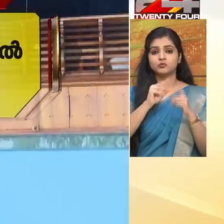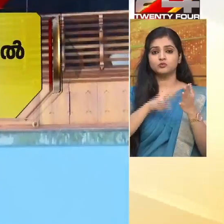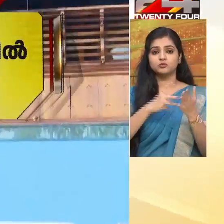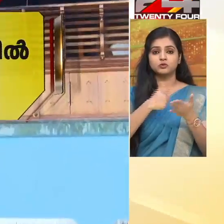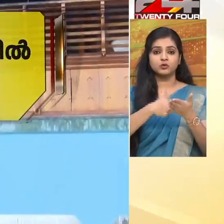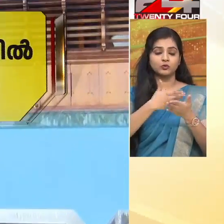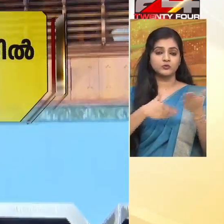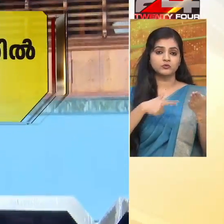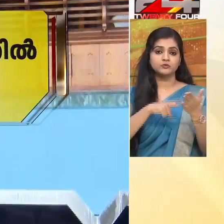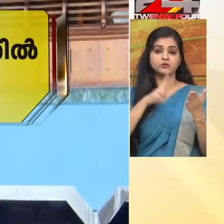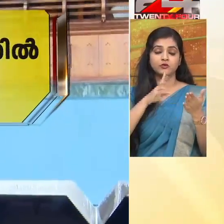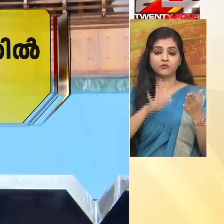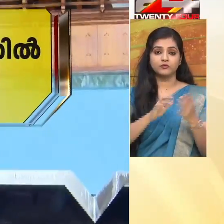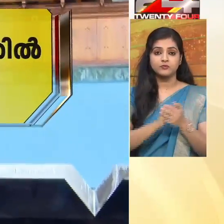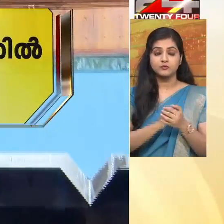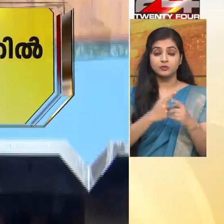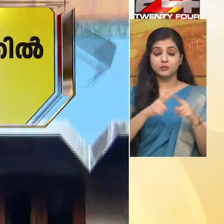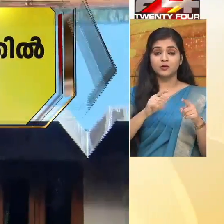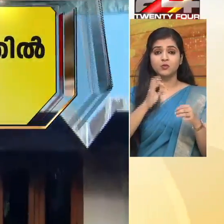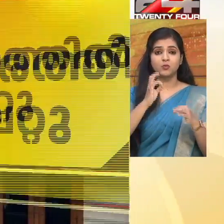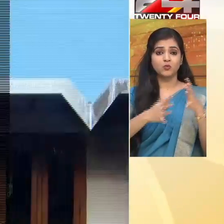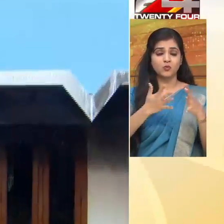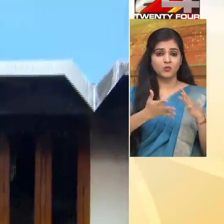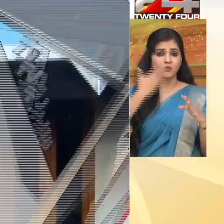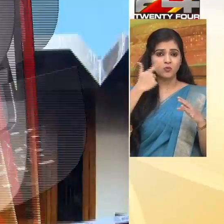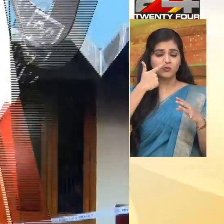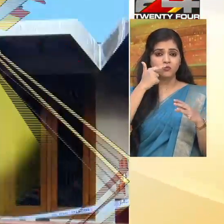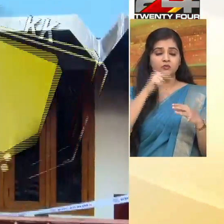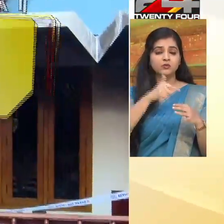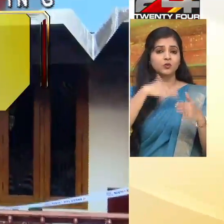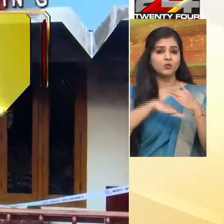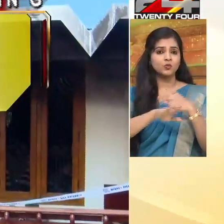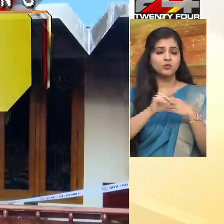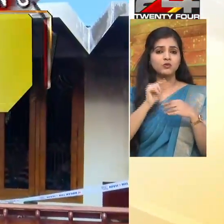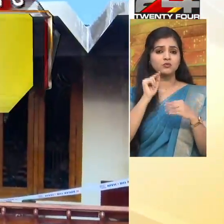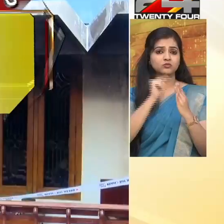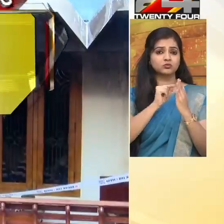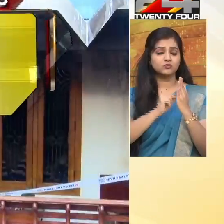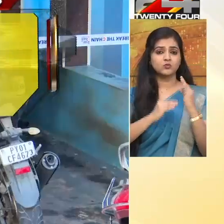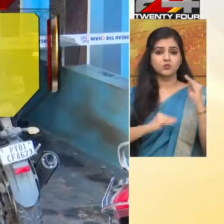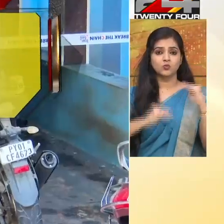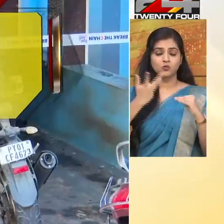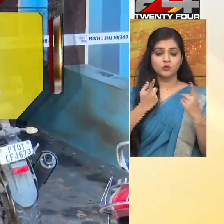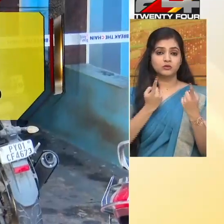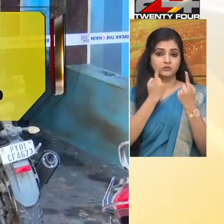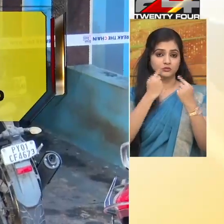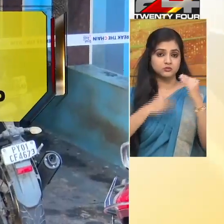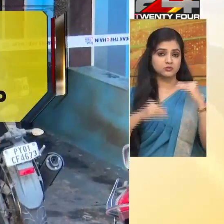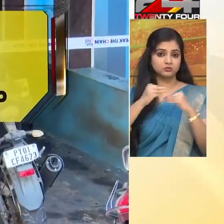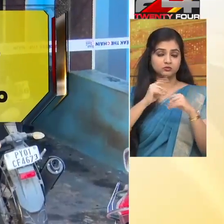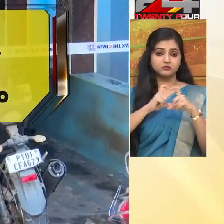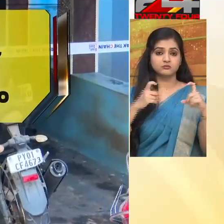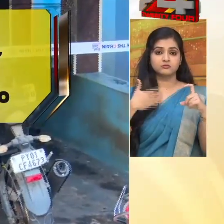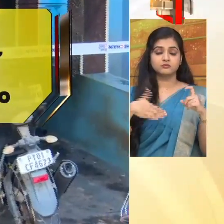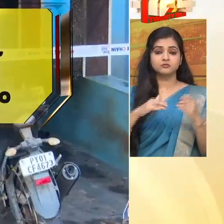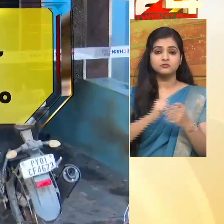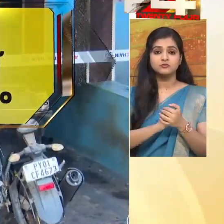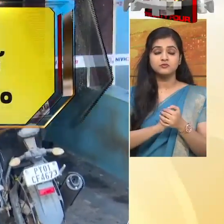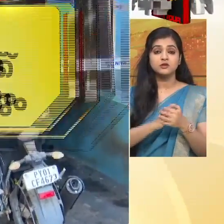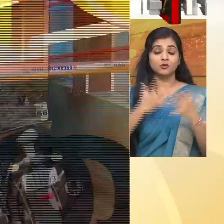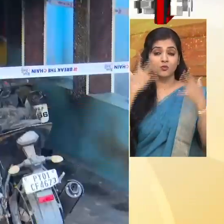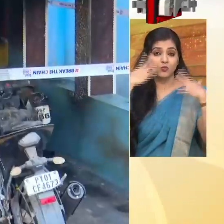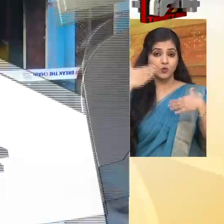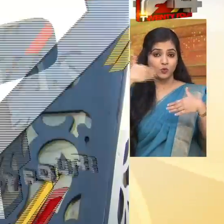ഈ ഏത് തരത്തിലുള്ള പുക, അതല്ലെങ്കിൽ എന്താണ് പുക എന്നടക്കമുള്ള കാര്യങ്ങൾ കണ്ടെത്താൻ കൂടുതൽ വിശദമായ പരിശോധന ഇതുമായി ബന്ധപ്പെട്ട് വേണം. ആന്തരിക